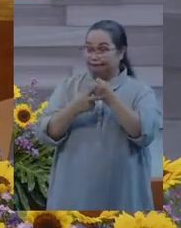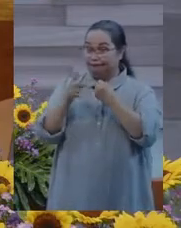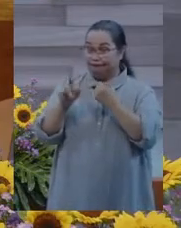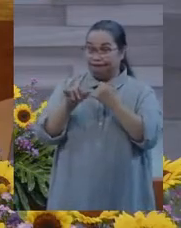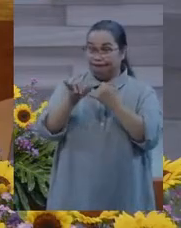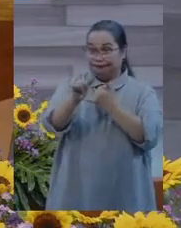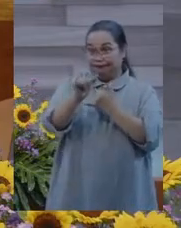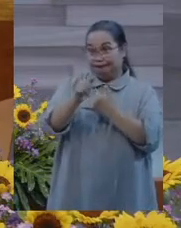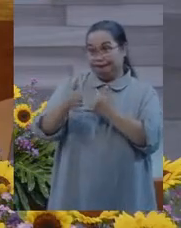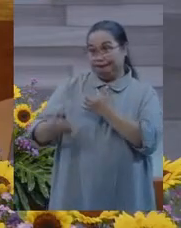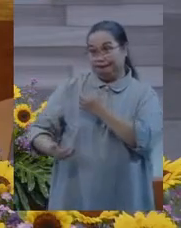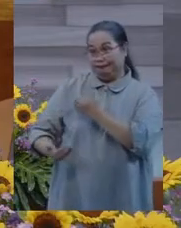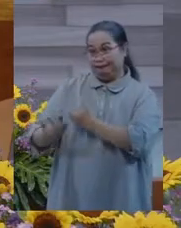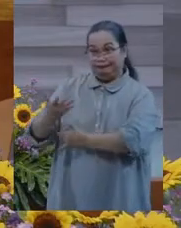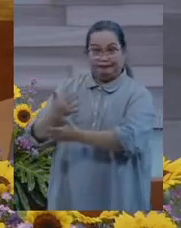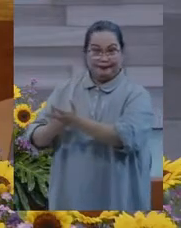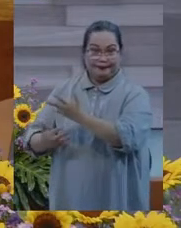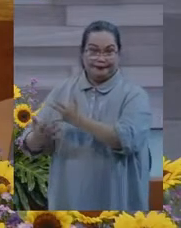forever.